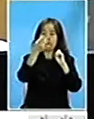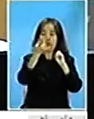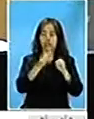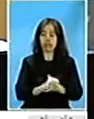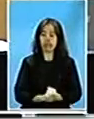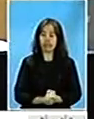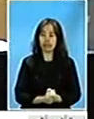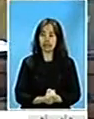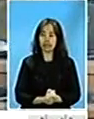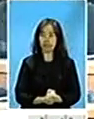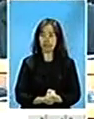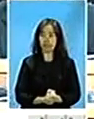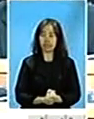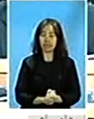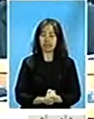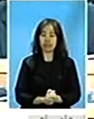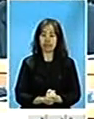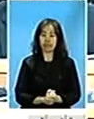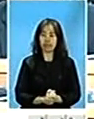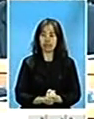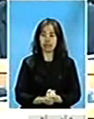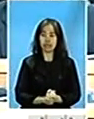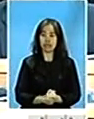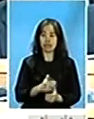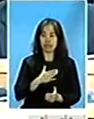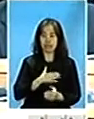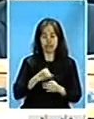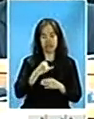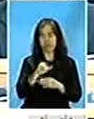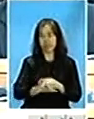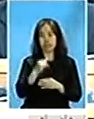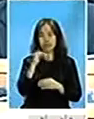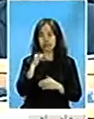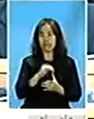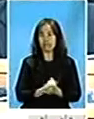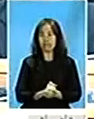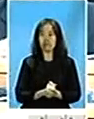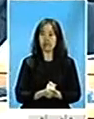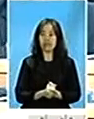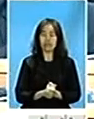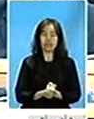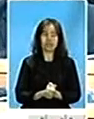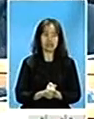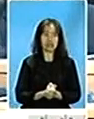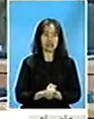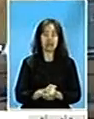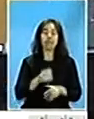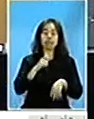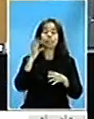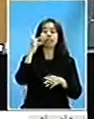นะ ครับท่านประธานครับผมยังพูดไม่ถึงจริงๆครับเพราะฉะนั้นเนี่ย เอาเมื่อไหร่จะถึงฮะ